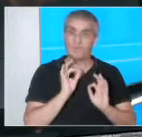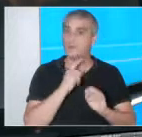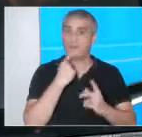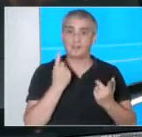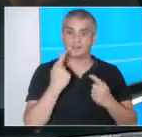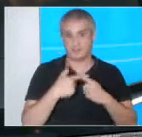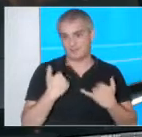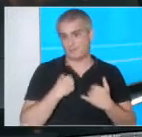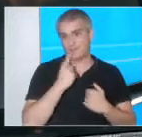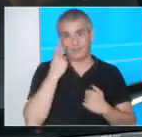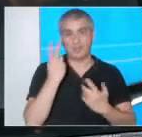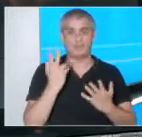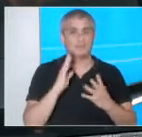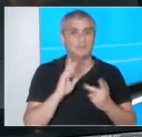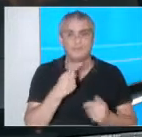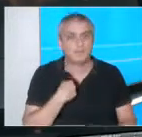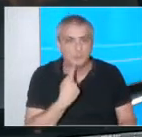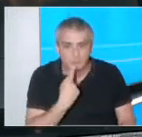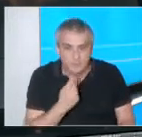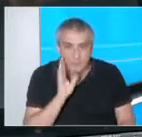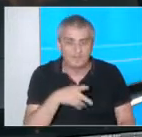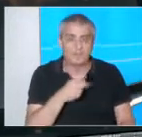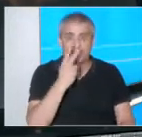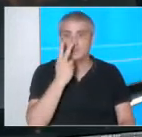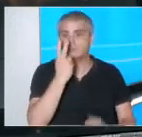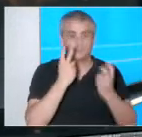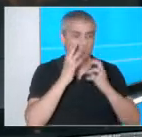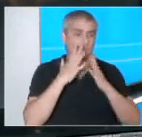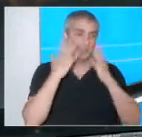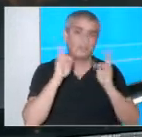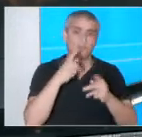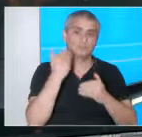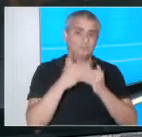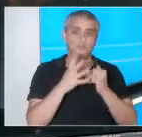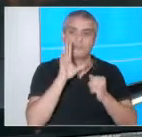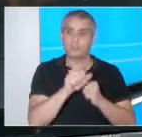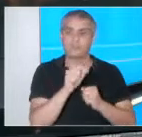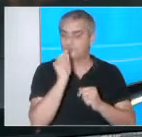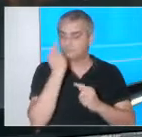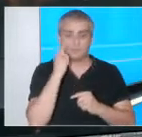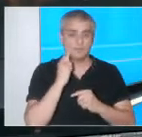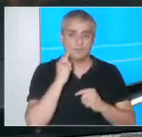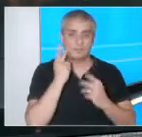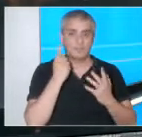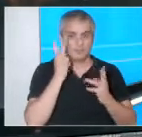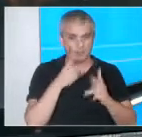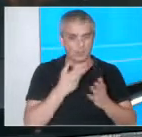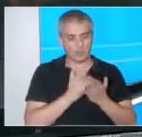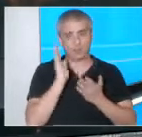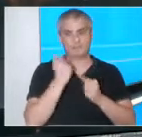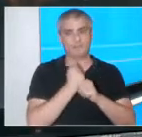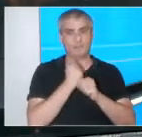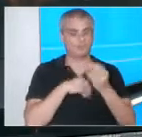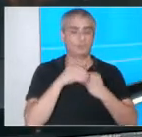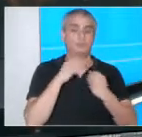לא יצא, עד היום אני לפחות לא ראיתי. מה אני בא לומר? שגם אם אני אסן הכי גדול שיש לך, בסוף, אם אתה תופס איזה אירוע מביך, אתה יכול להוציא את זה ולעשות